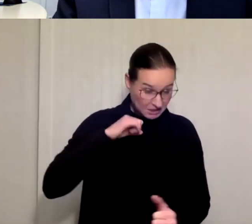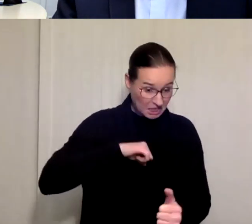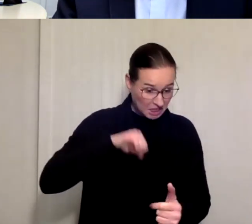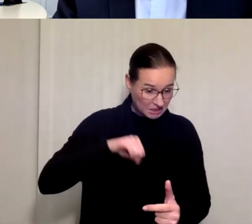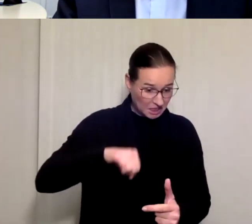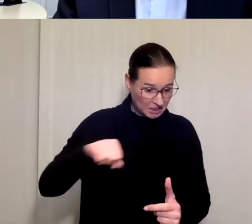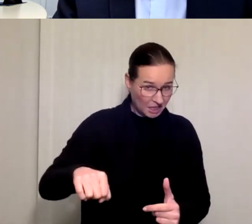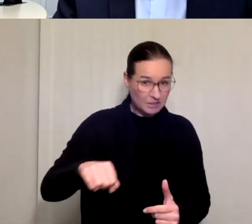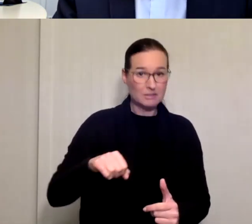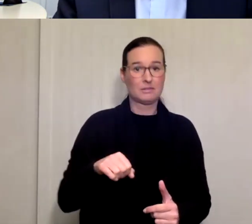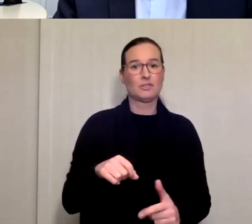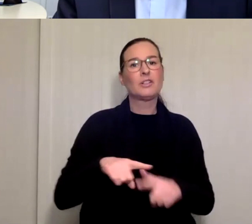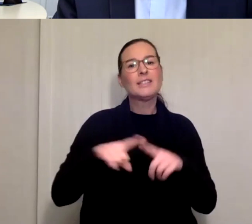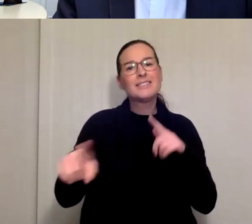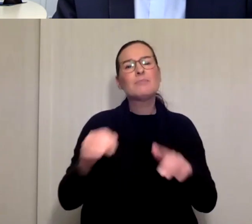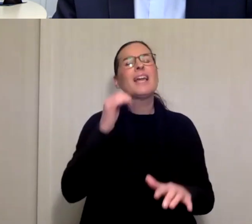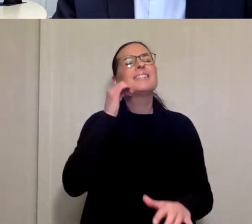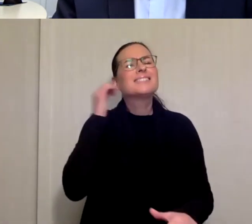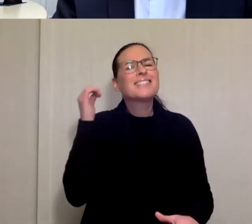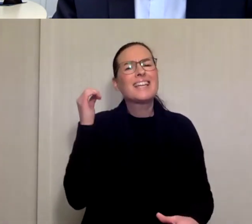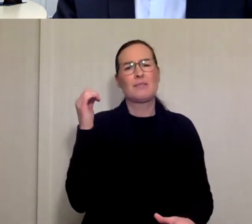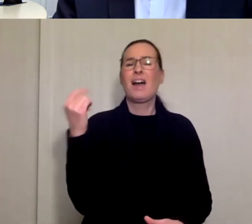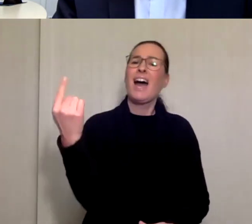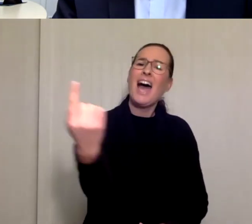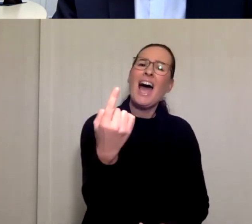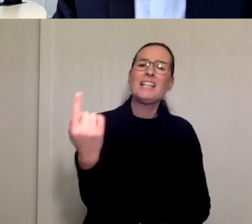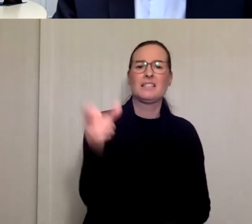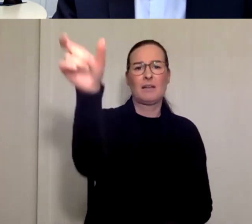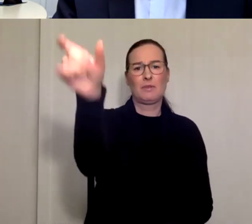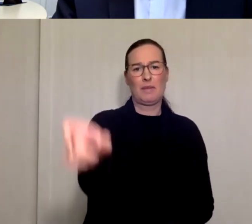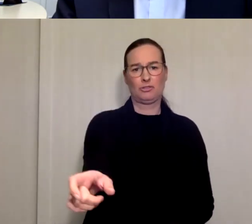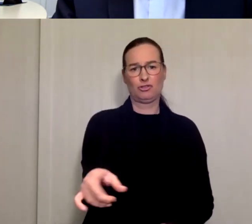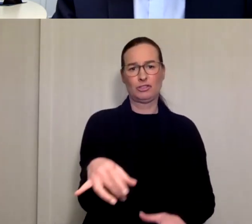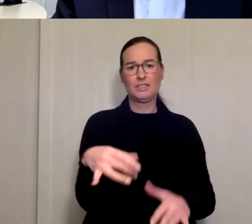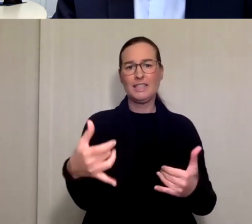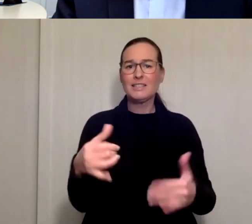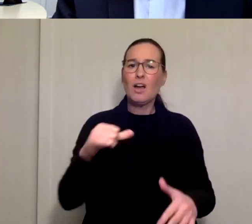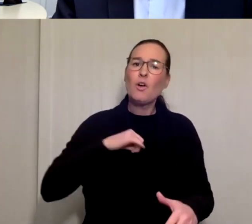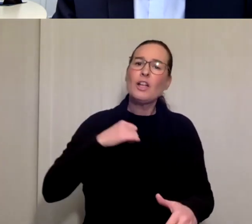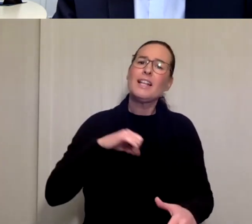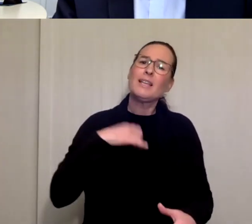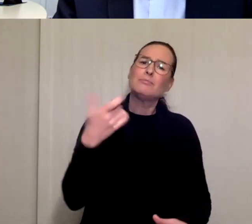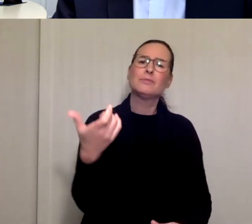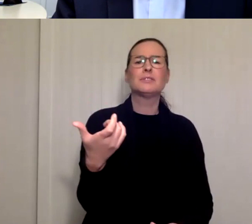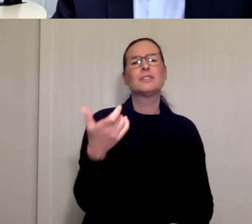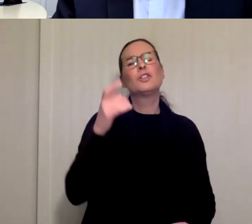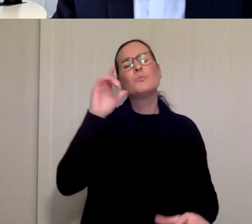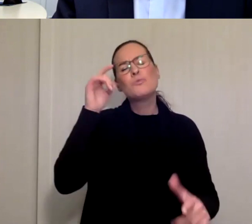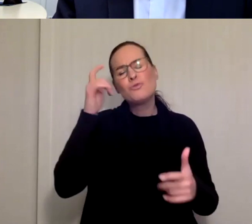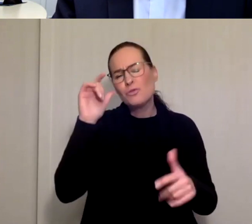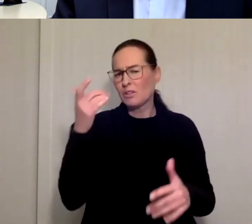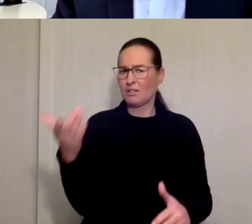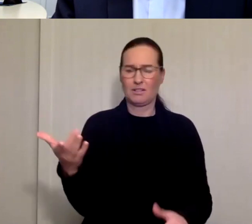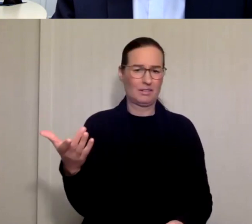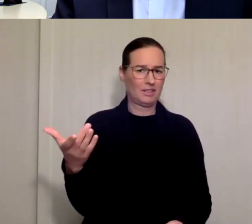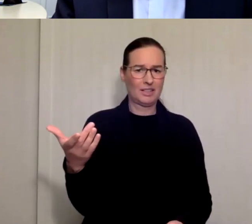die extrem einsamen Menschen, die in einer Situation der Lebensmüdigkeit auch jetzt angelangt sind, mit in den